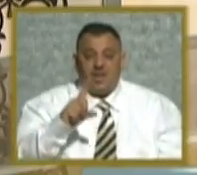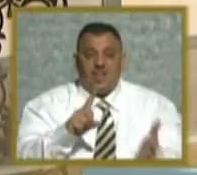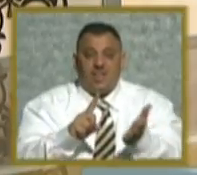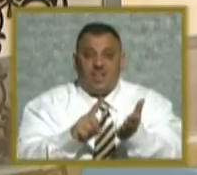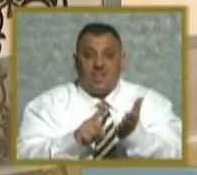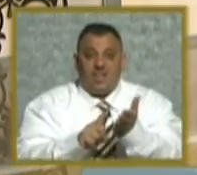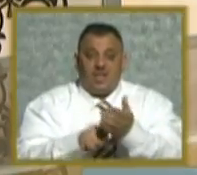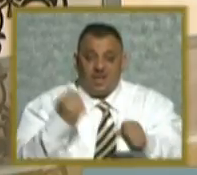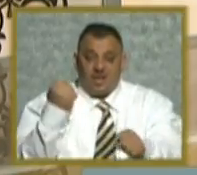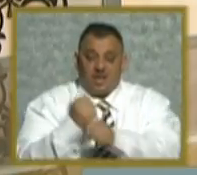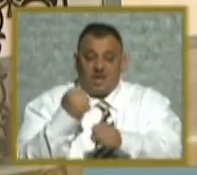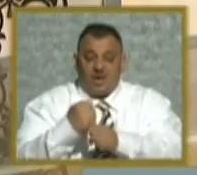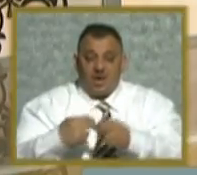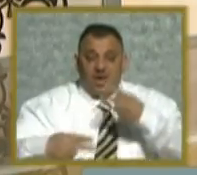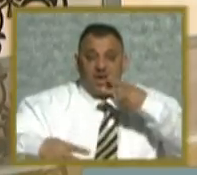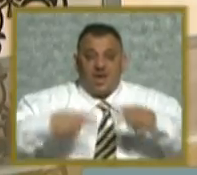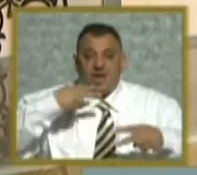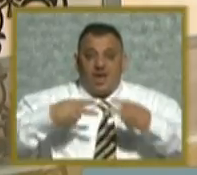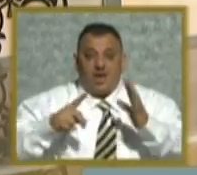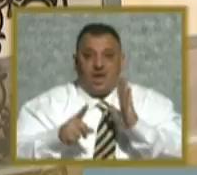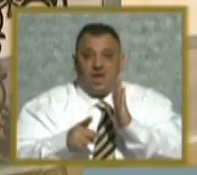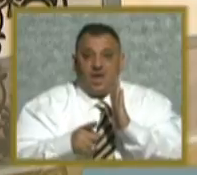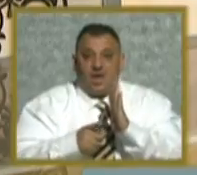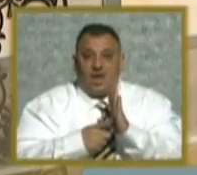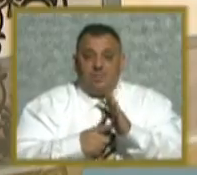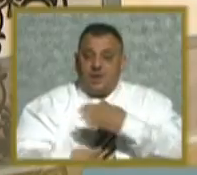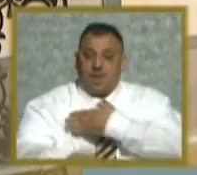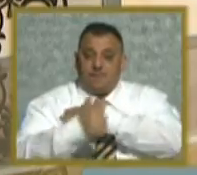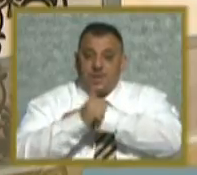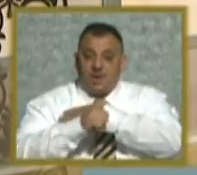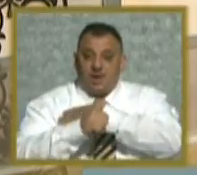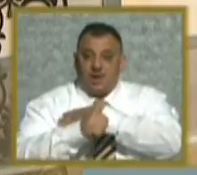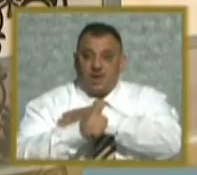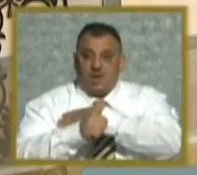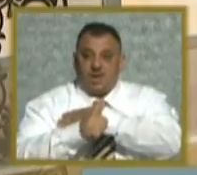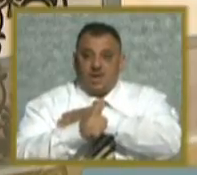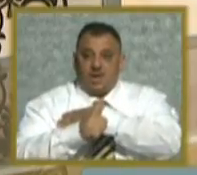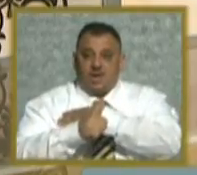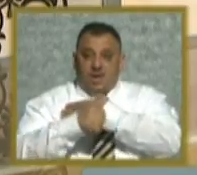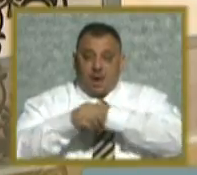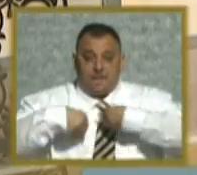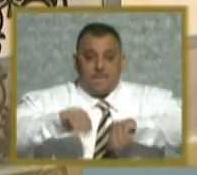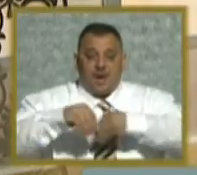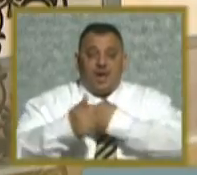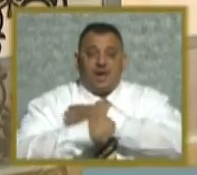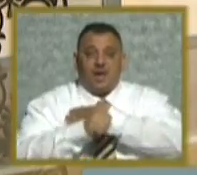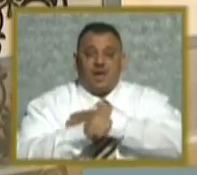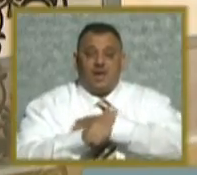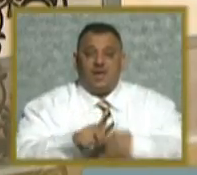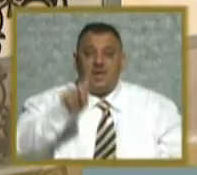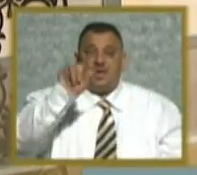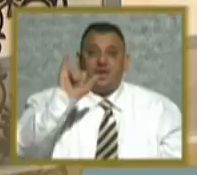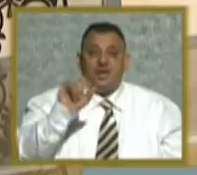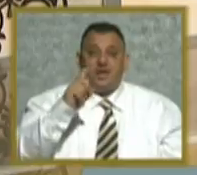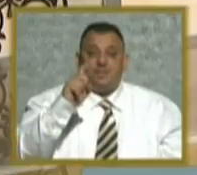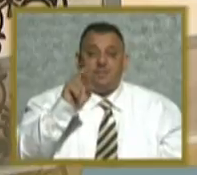تشتغل بالمطعم، والمطعم عادة بيبيعون بيرة، يبيع بيرة؟ نعم.